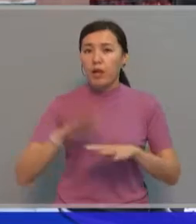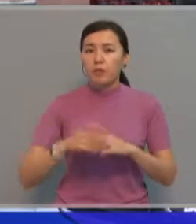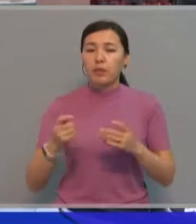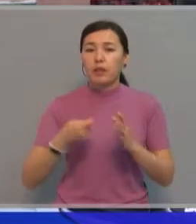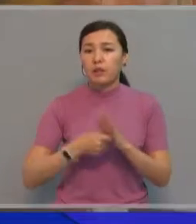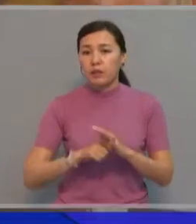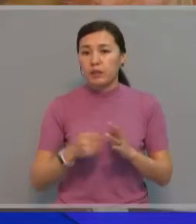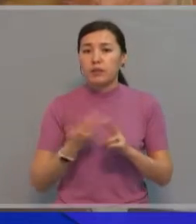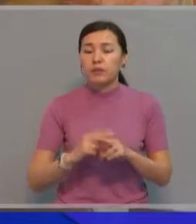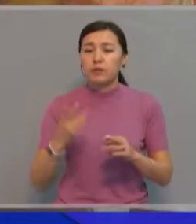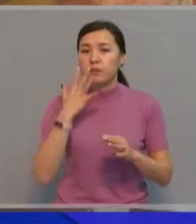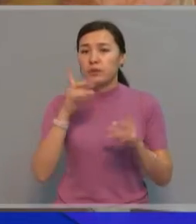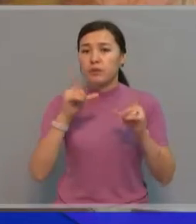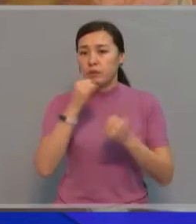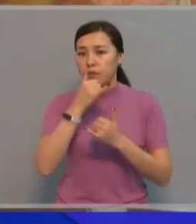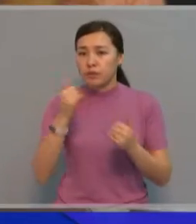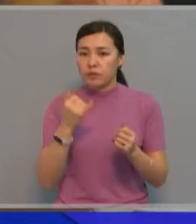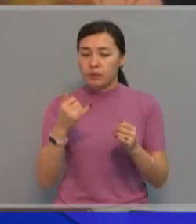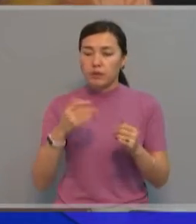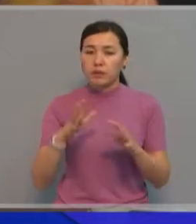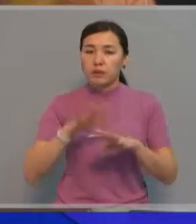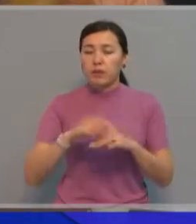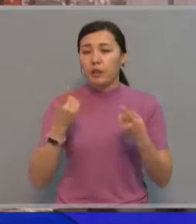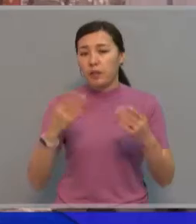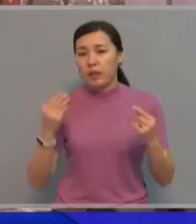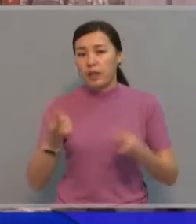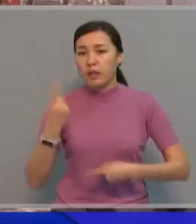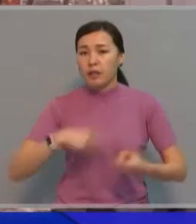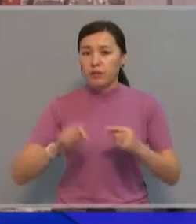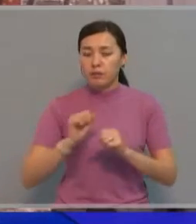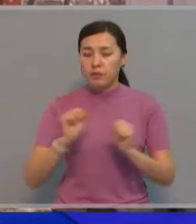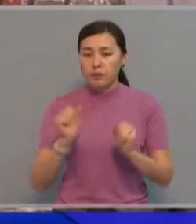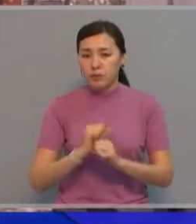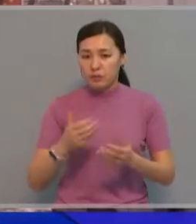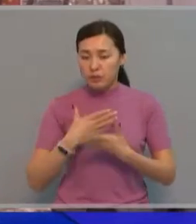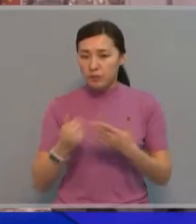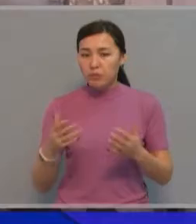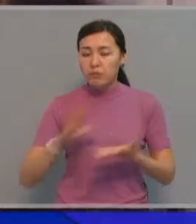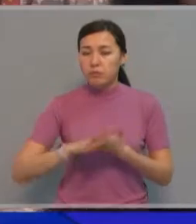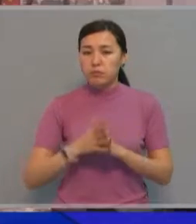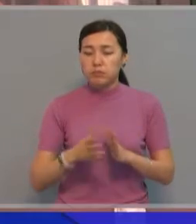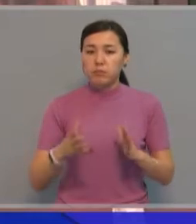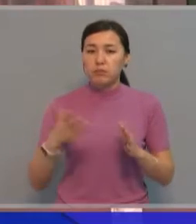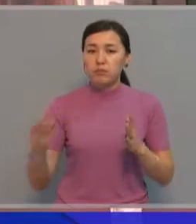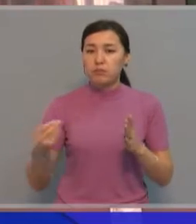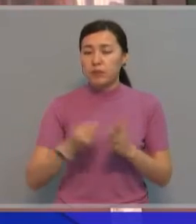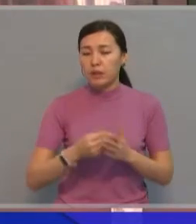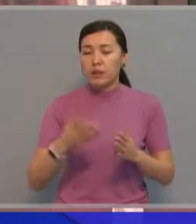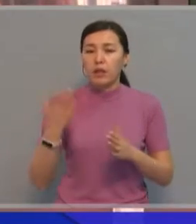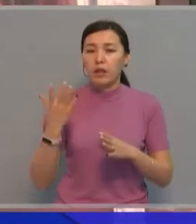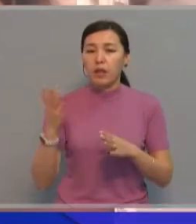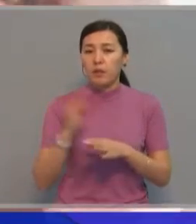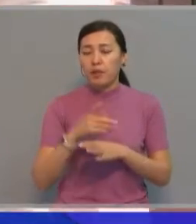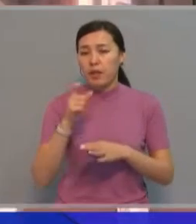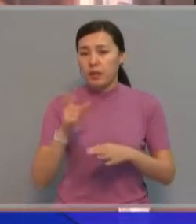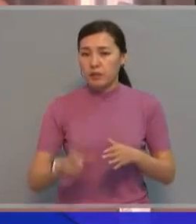шоттары бұғатталғандықтан олар шетелге шыға алмайды. Банк арқылы өзге де қаржылық аударымдар жасауға мүмкіндігі жоқ. Салдарынан несиесінде төлей алмай үстеме қаржы төлеп